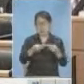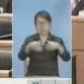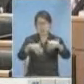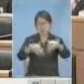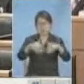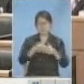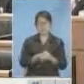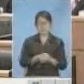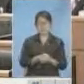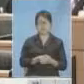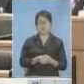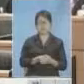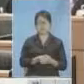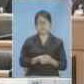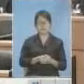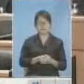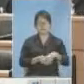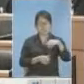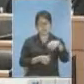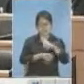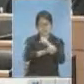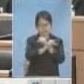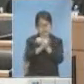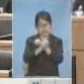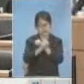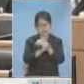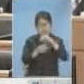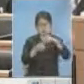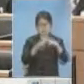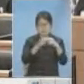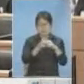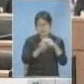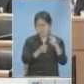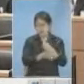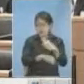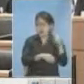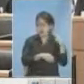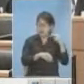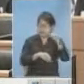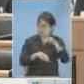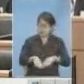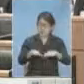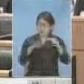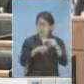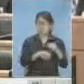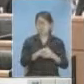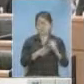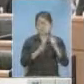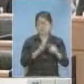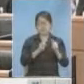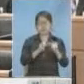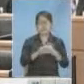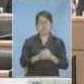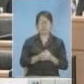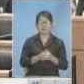ท่านประธานเกี่ยวกับเรื่องของกรมป้องกันบรรเทาสาธารณภัยผมตัดงบไว้ 5% ครับท่านประธานกรมป้องกัน